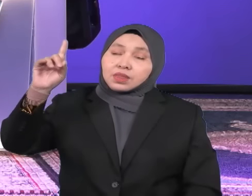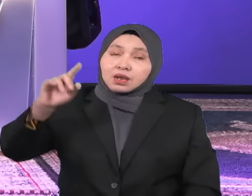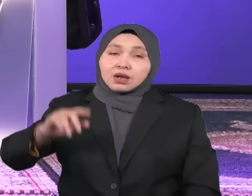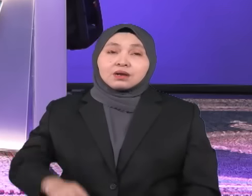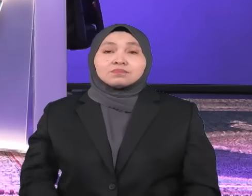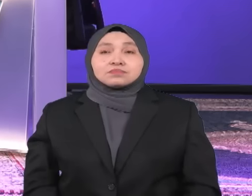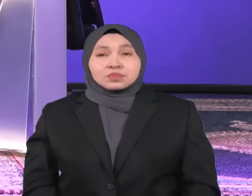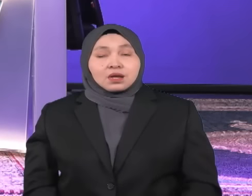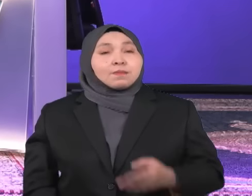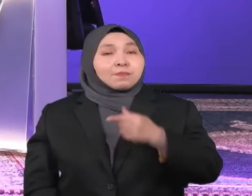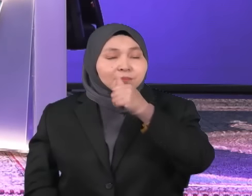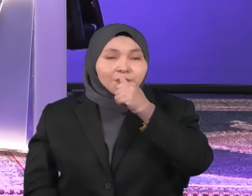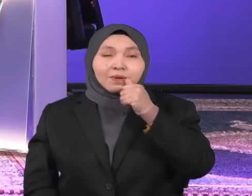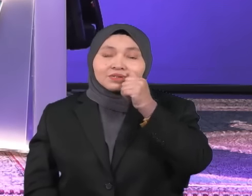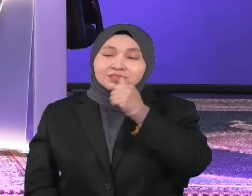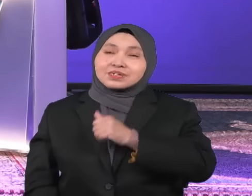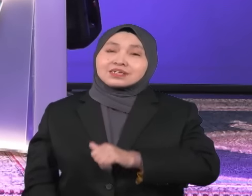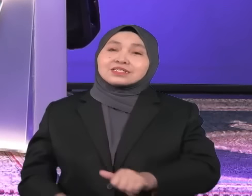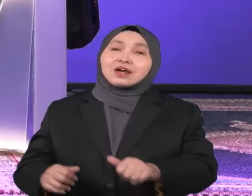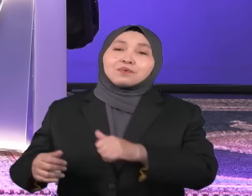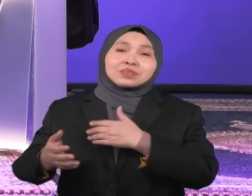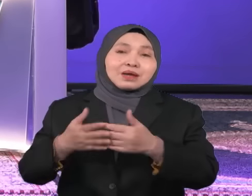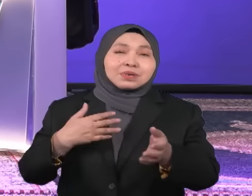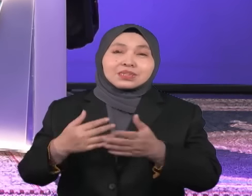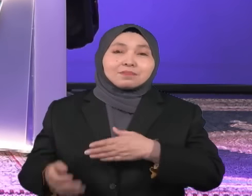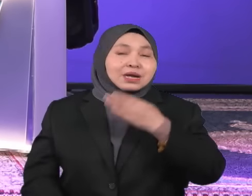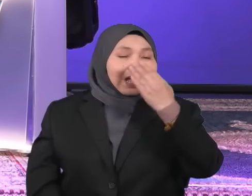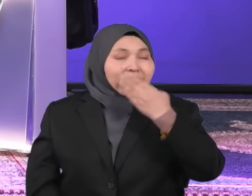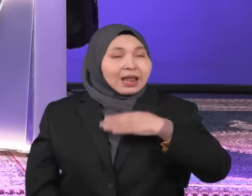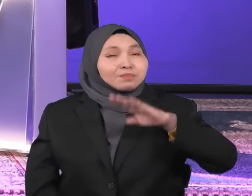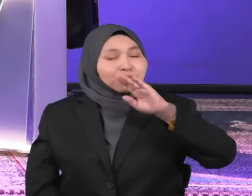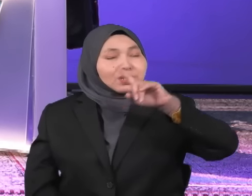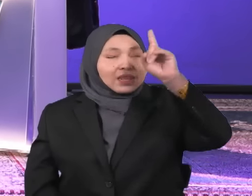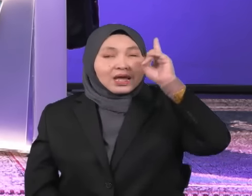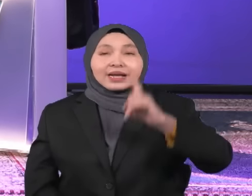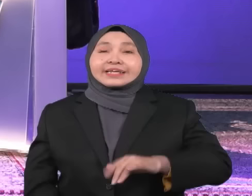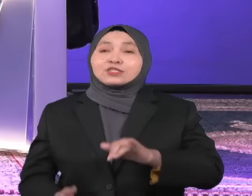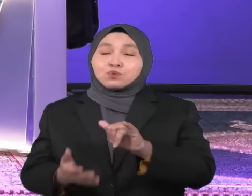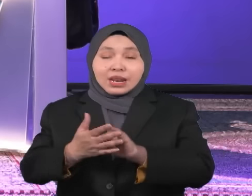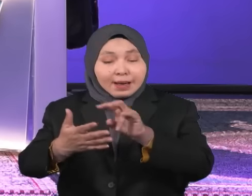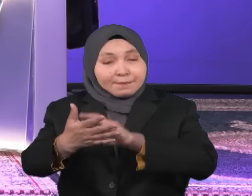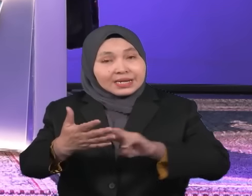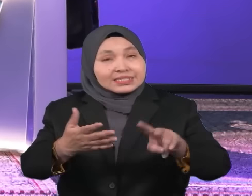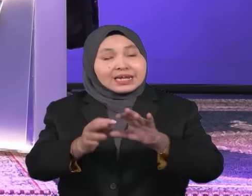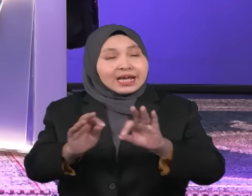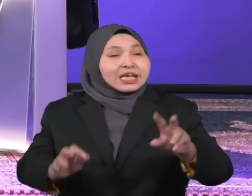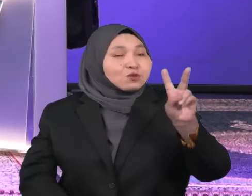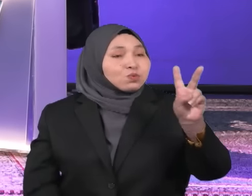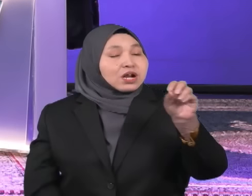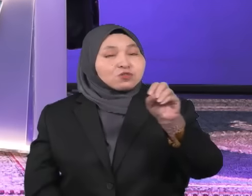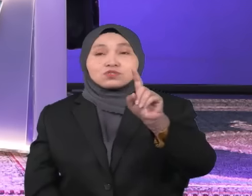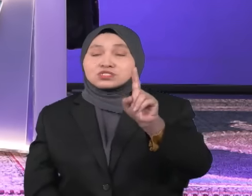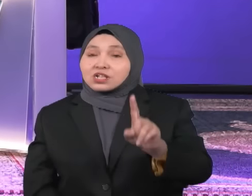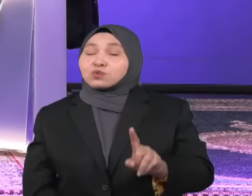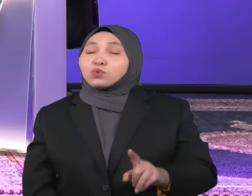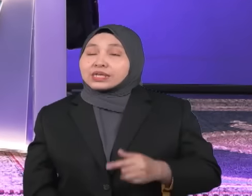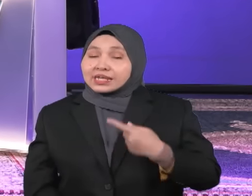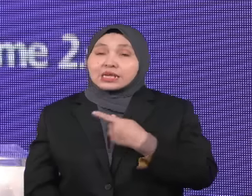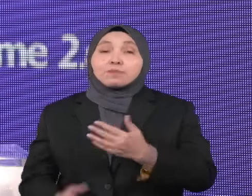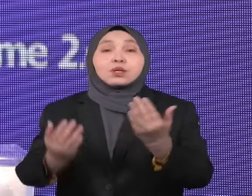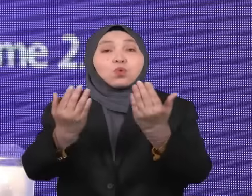Puasa saatnya. Puasa jauh. Tak apa. Okay, alhamdulillah, ya. Sadaqallahul azim. Itulah bacaan ayat 201 itu, dan di hujung itu kita